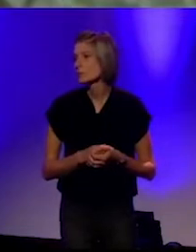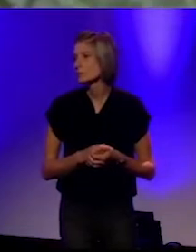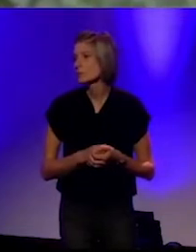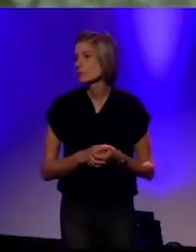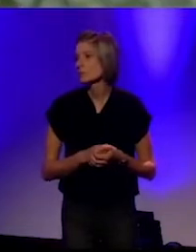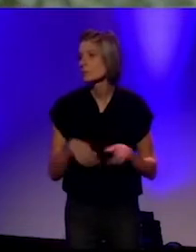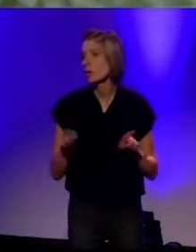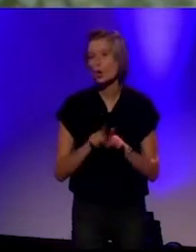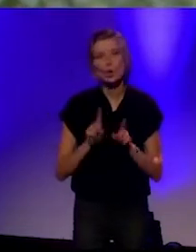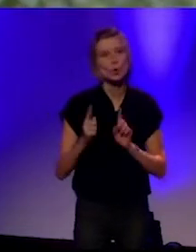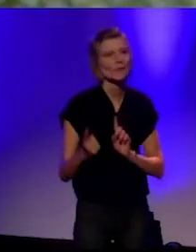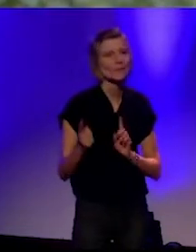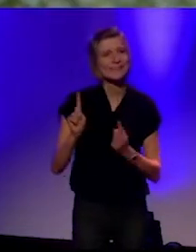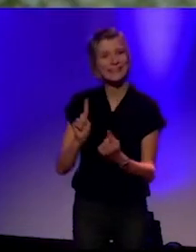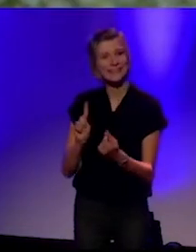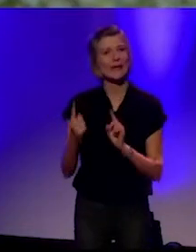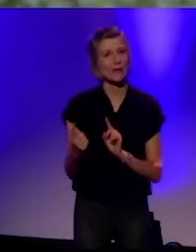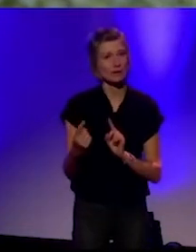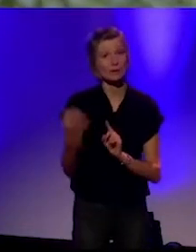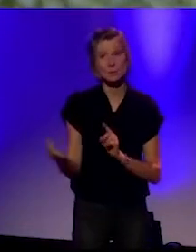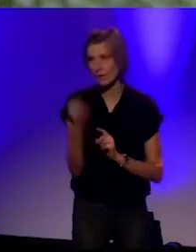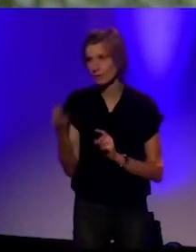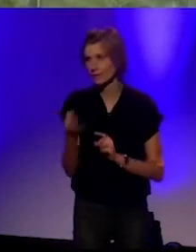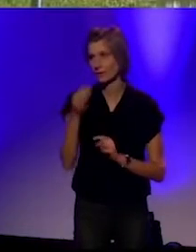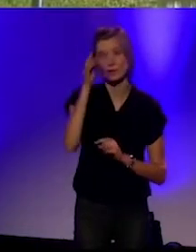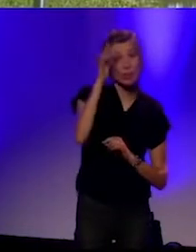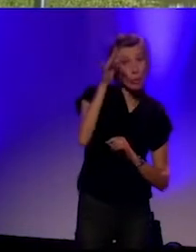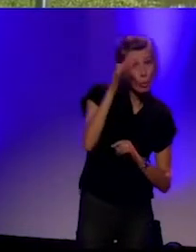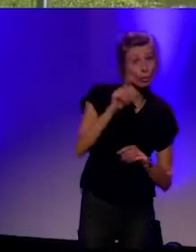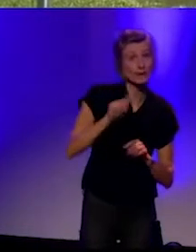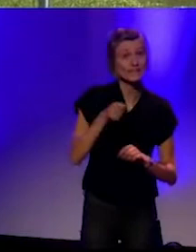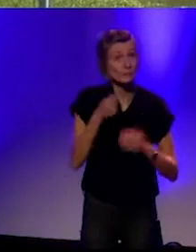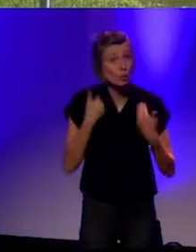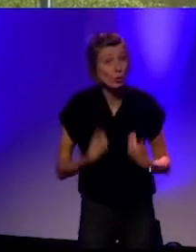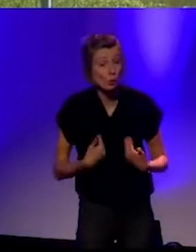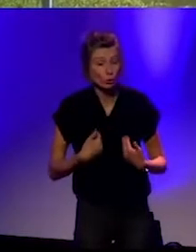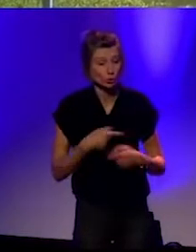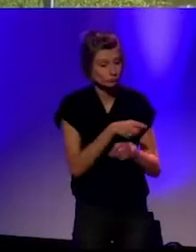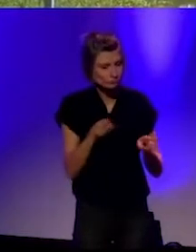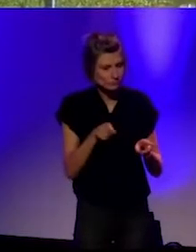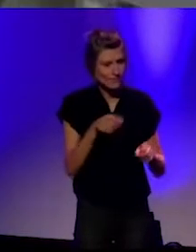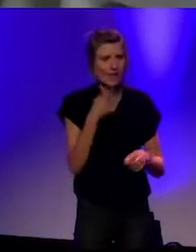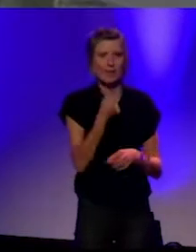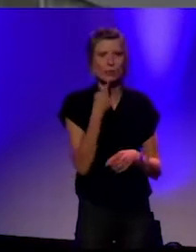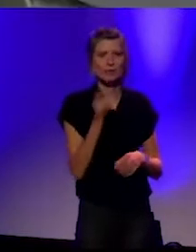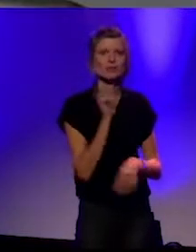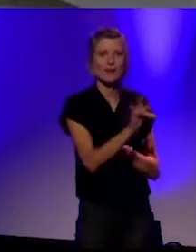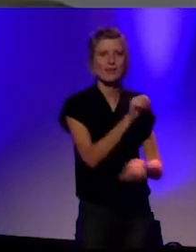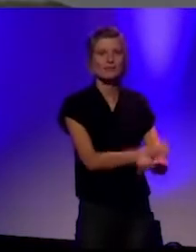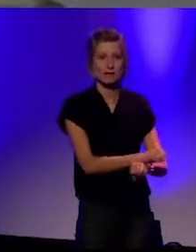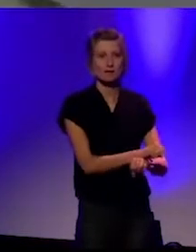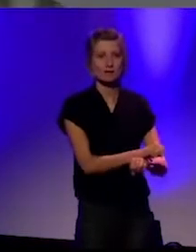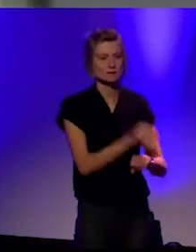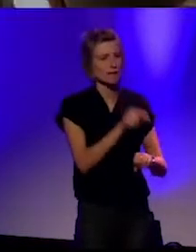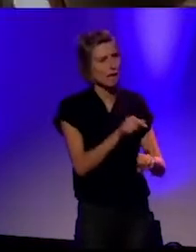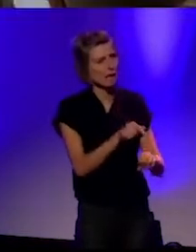Ook wederkerigheid is heel belangrijk. Theologen en criminologen gaan wekelijks naar de gevangenis om daar een